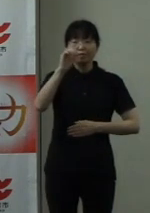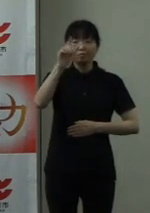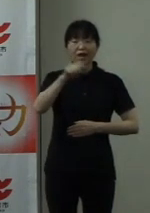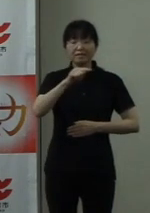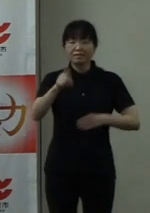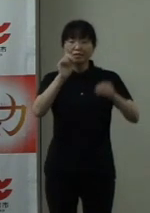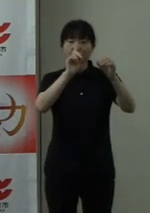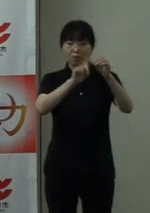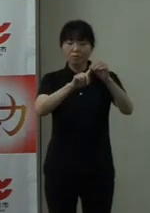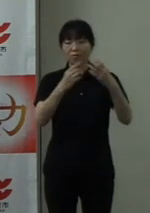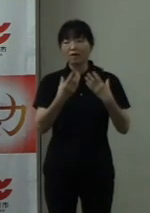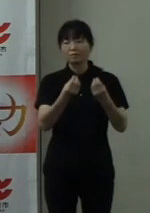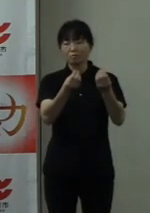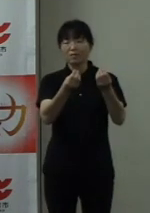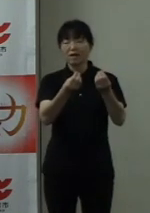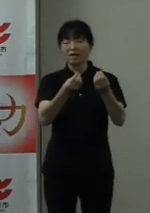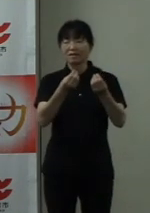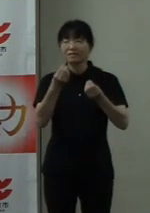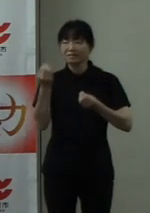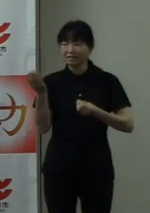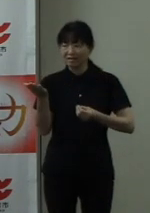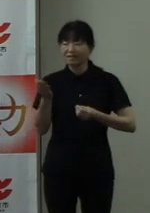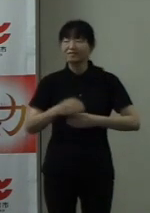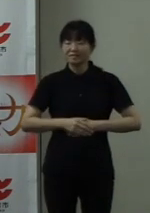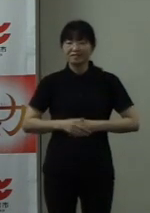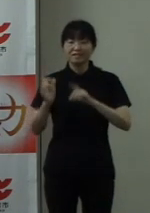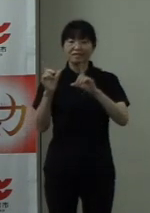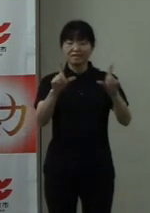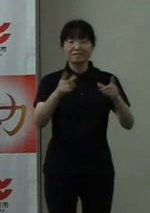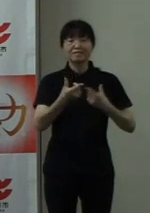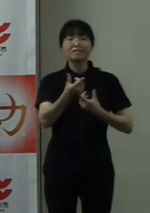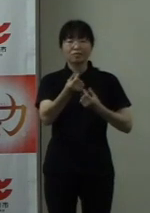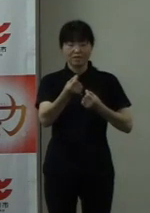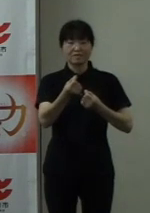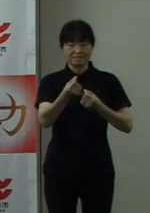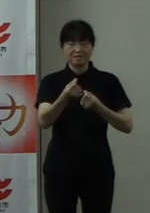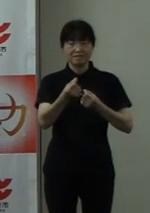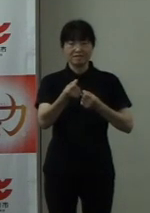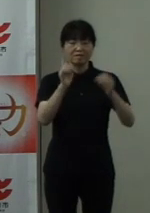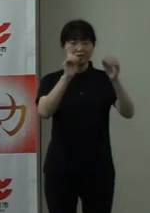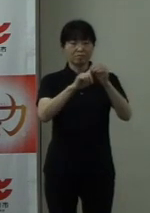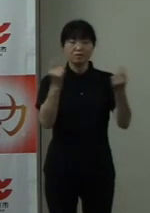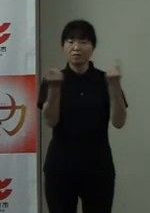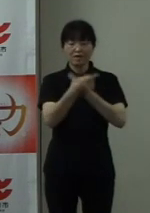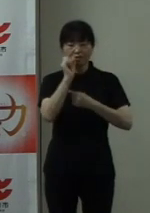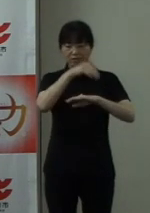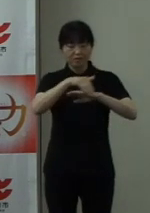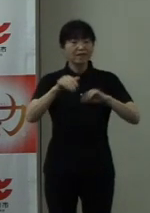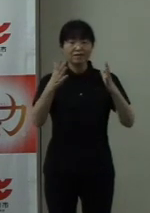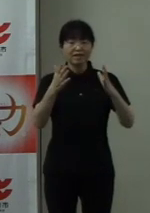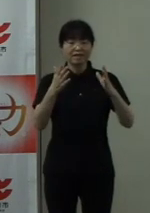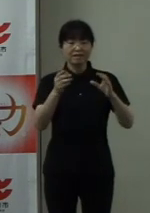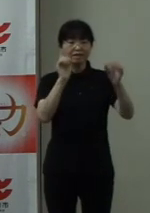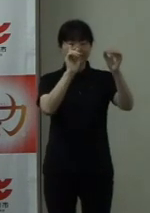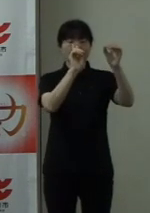段変えずにいかれるというか。 そうですね、今それを変えるつもりはあります。はい、目指して頑張りたい